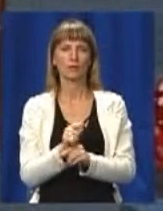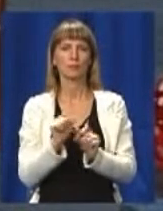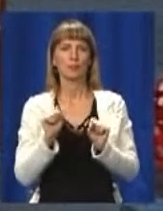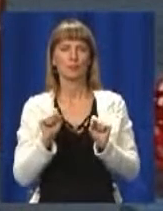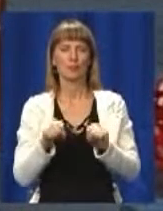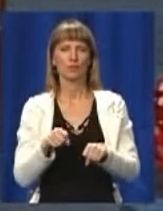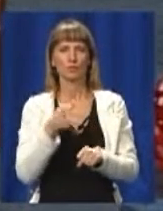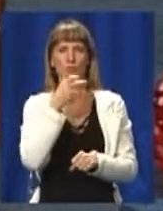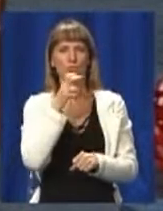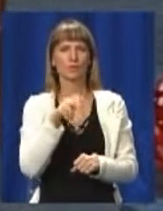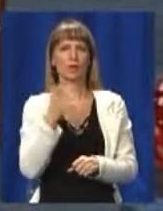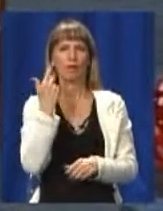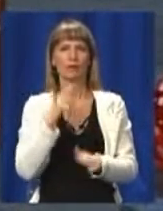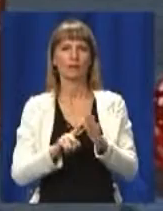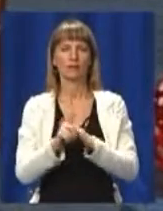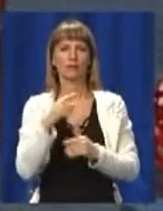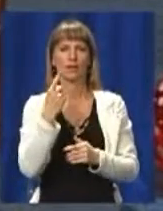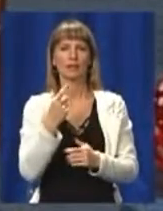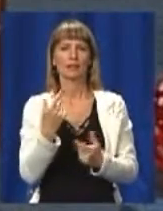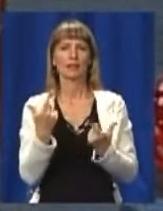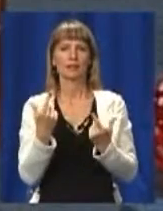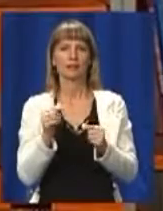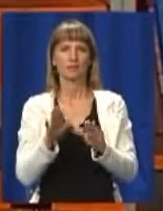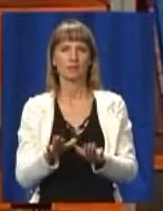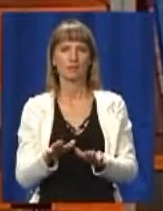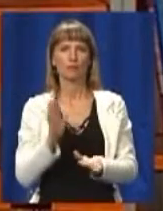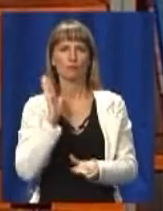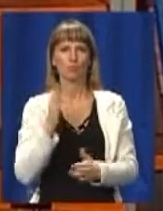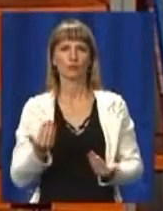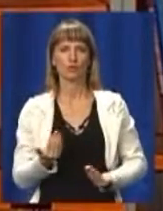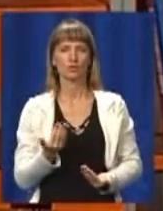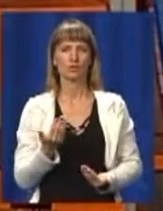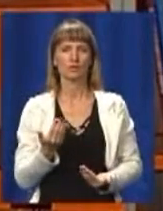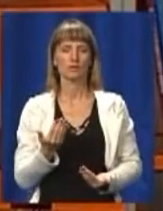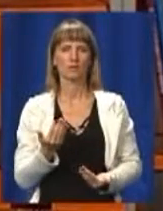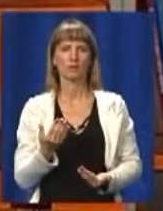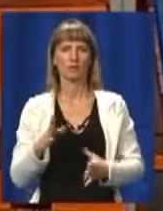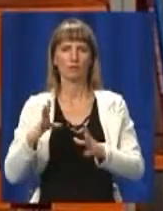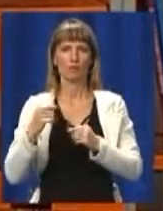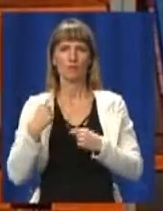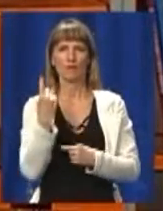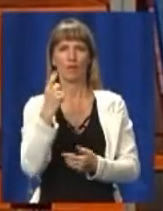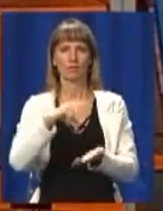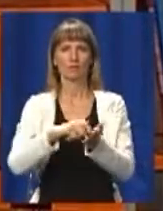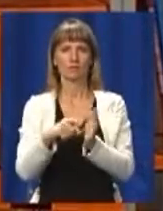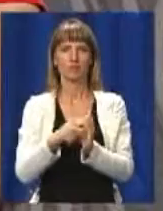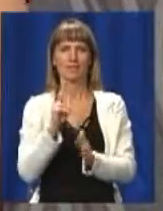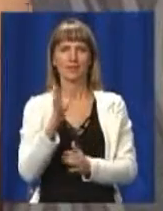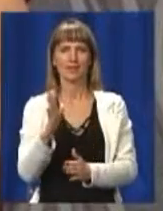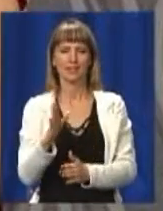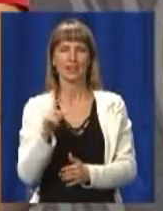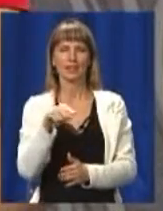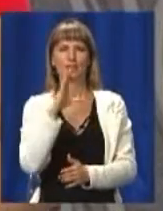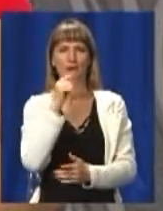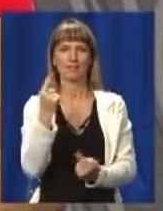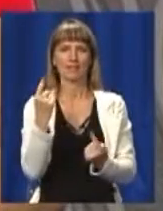того нудитися, коли їм починають казати, да, дійсно, що ну от будеш ти жити разом із нами в однокімнатній квартирі, нехай. А там собака